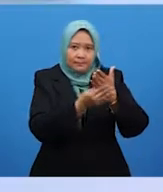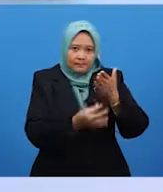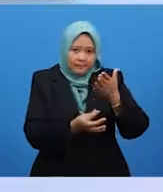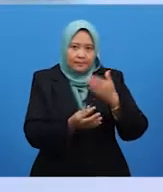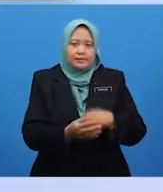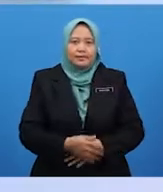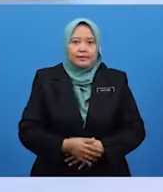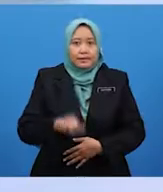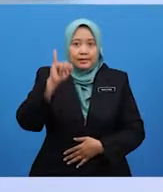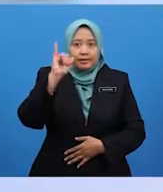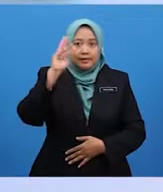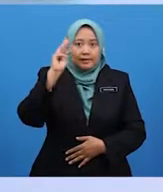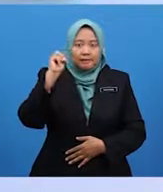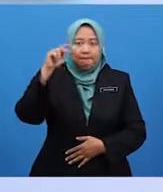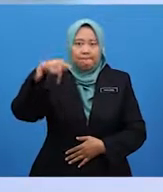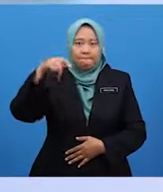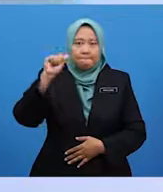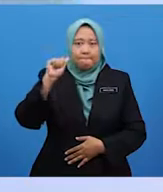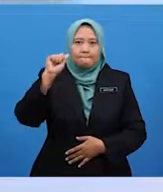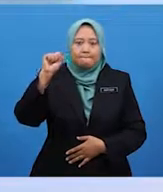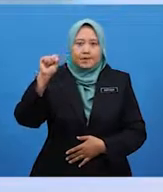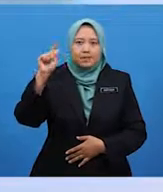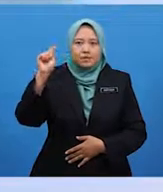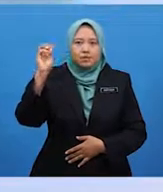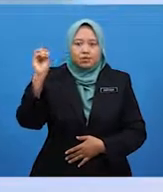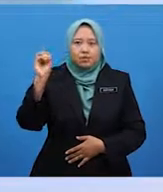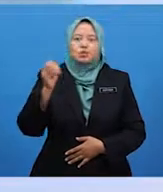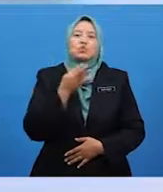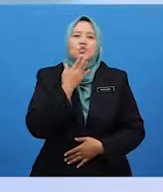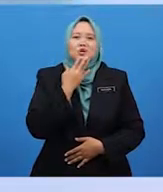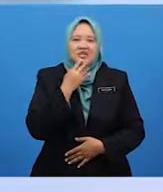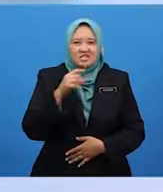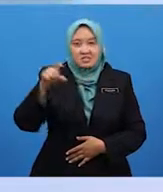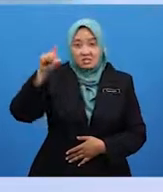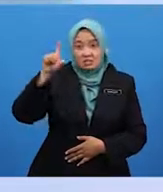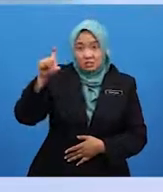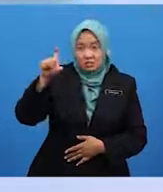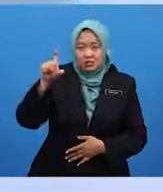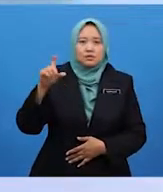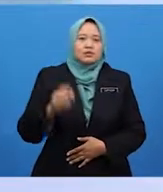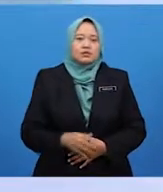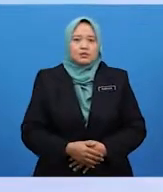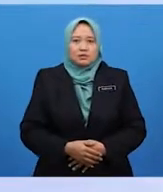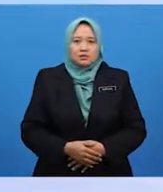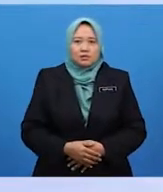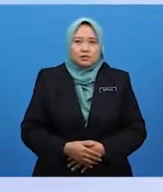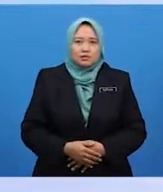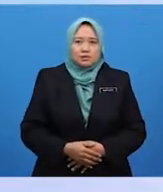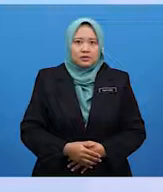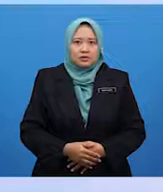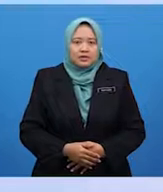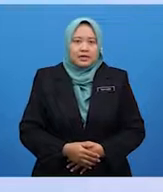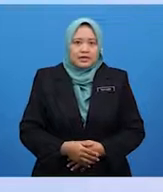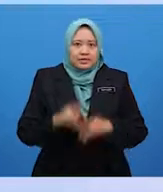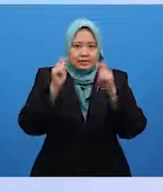teknik impasto, iaitu menggunakan warna yang tebal dan menimbulkan kesan jalinan pada permukaan. Seterusnya, kita ada